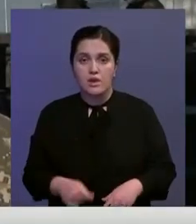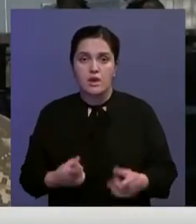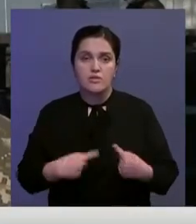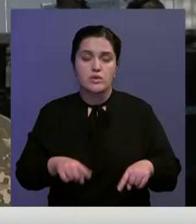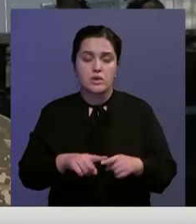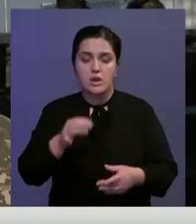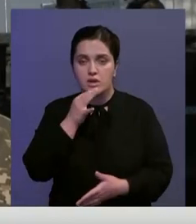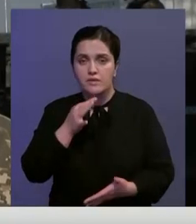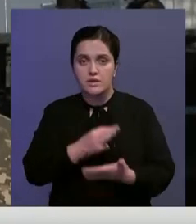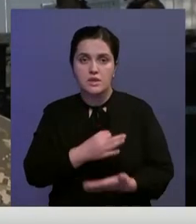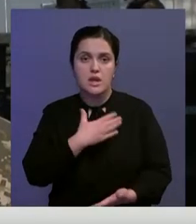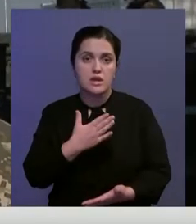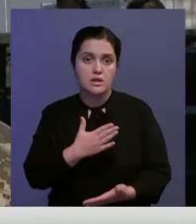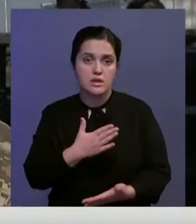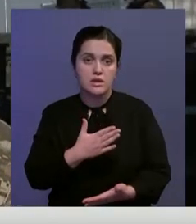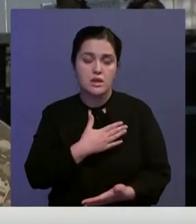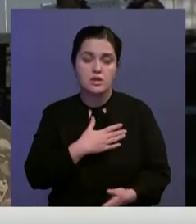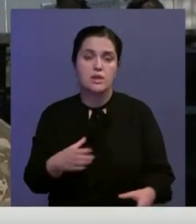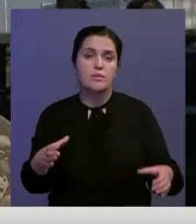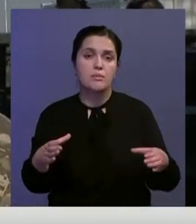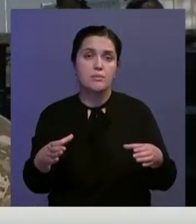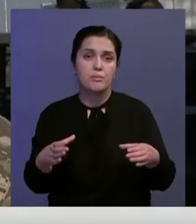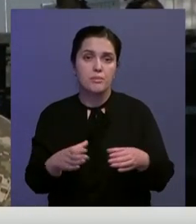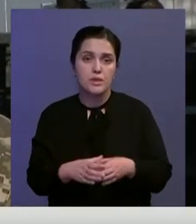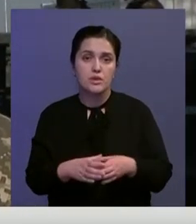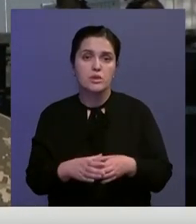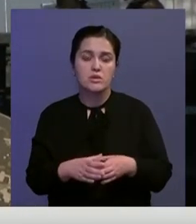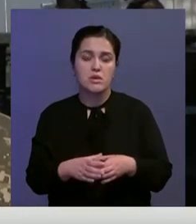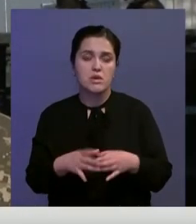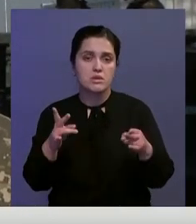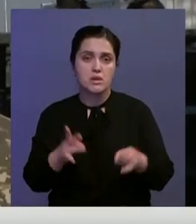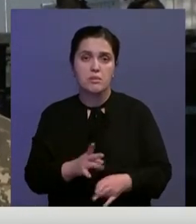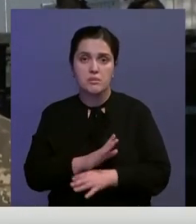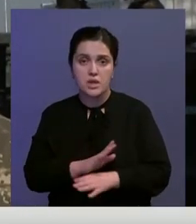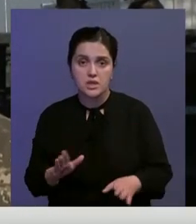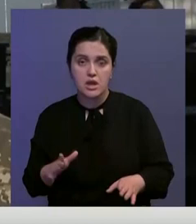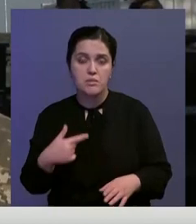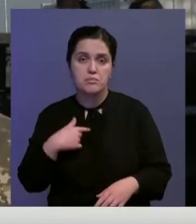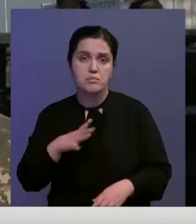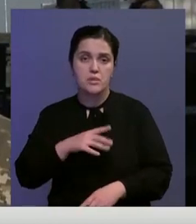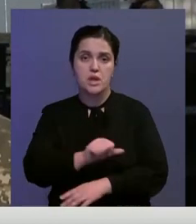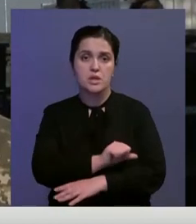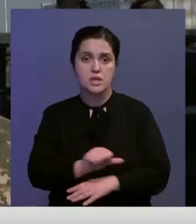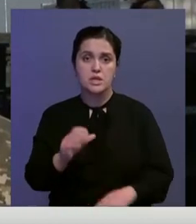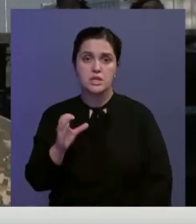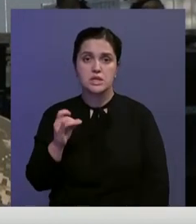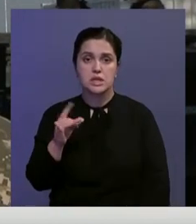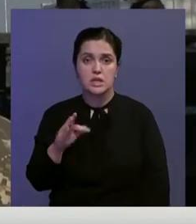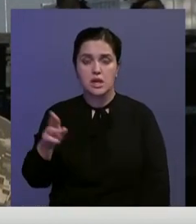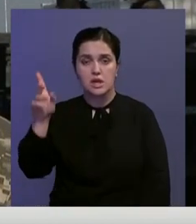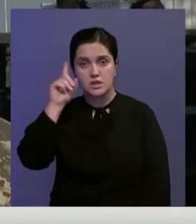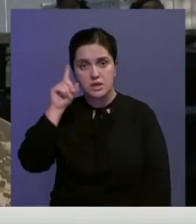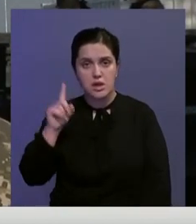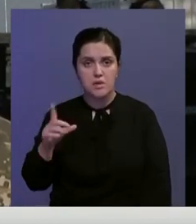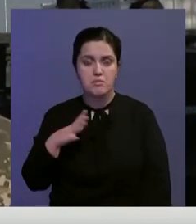ответственности нашего батальона, так скажем, роты не происходили. Мы, так как находились на границе Сирии и Израилем,